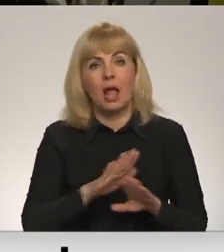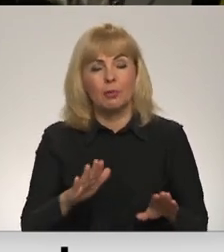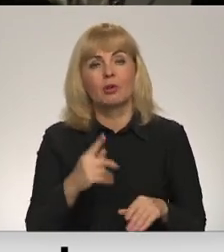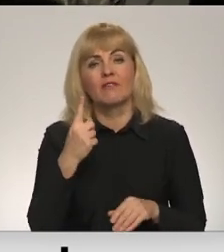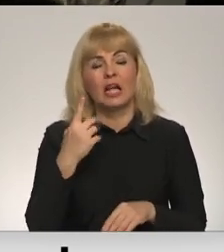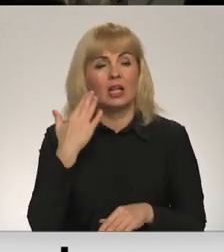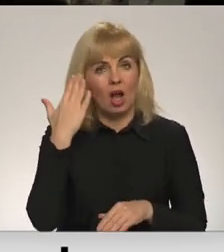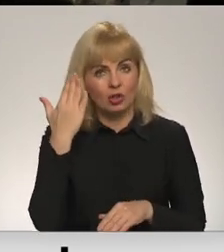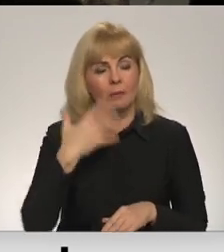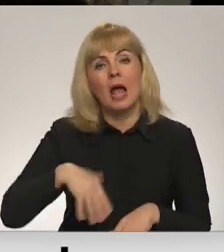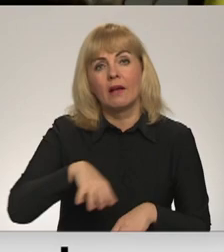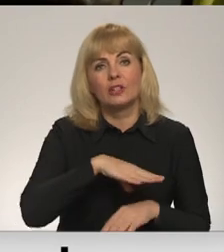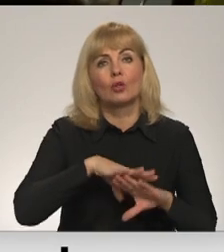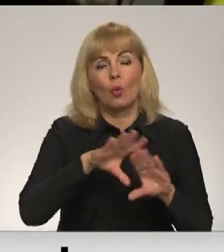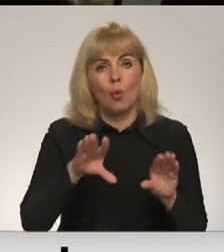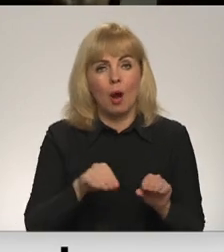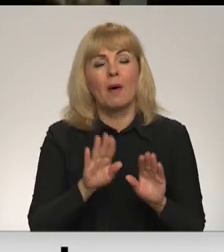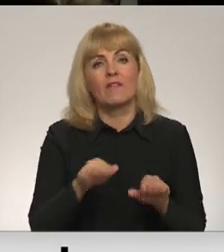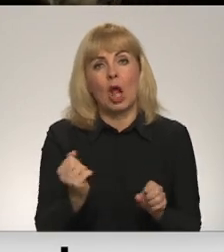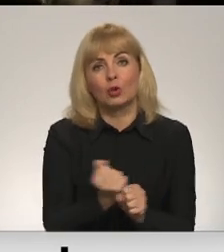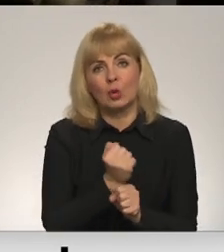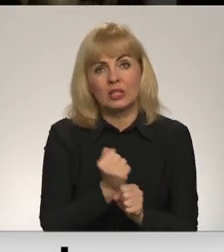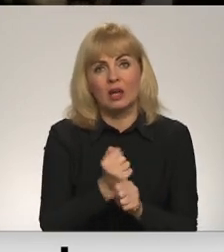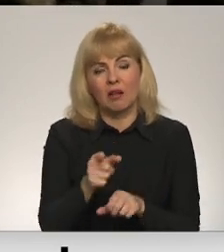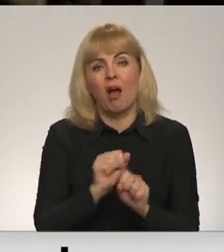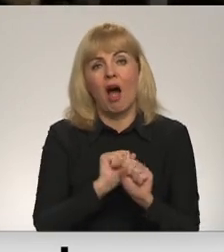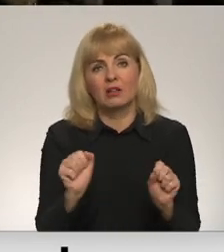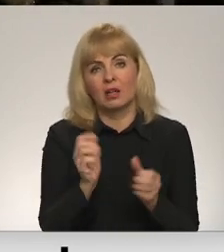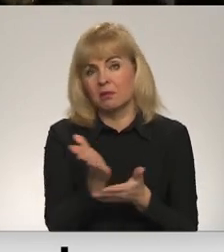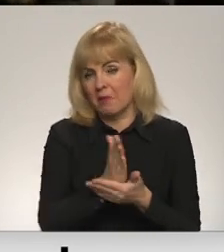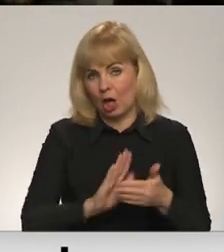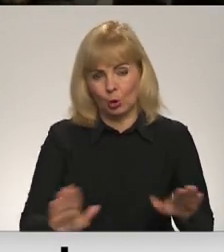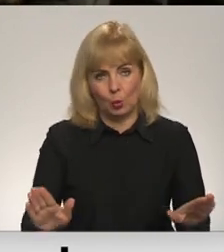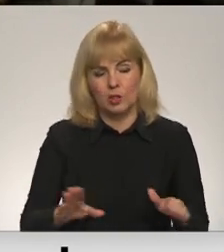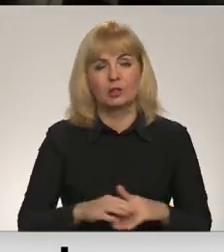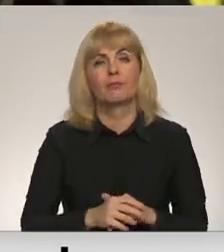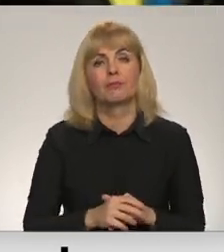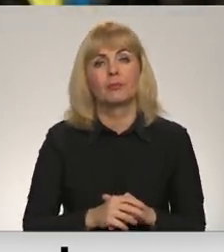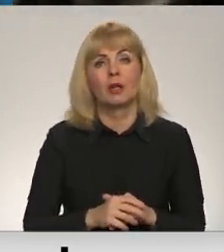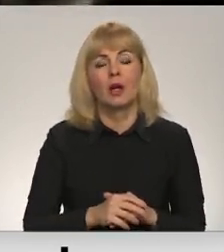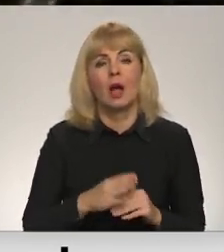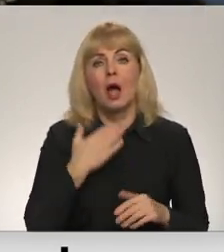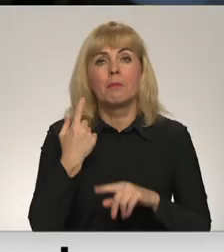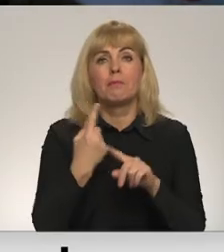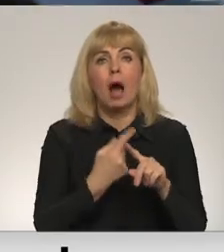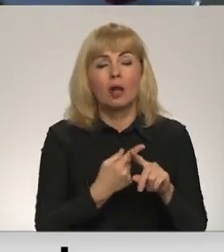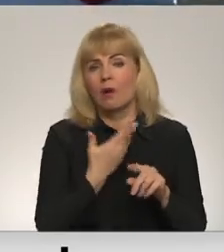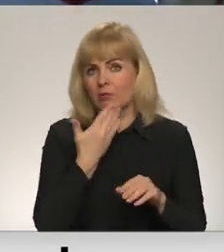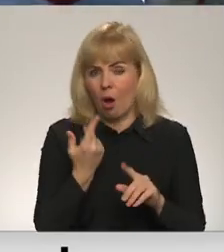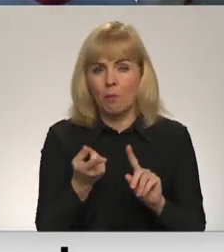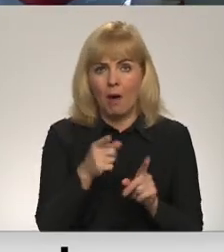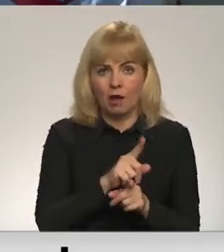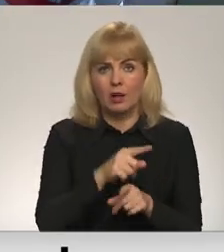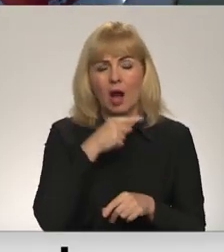cerība ir, lai mēs visu kopā varētu izdarīt tā, lai tas vienkārši pēc ātrāk, pēc iespējas ātrāk beigtos. Vai jūs varat Baltkrieviju šorīt nav pavērties par tādu kā